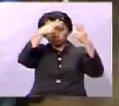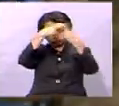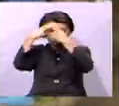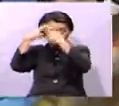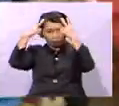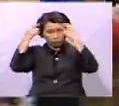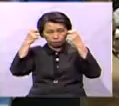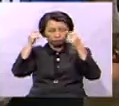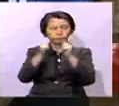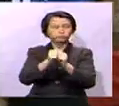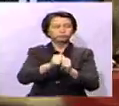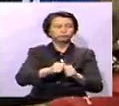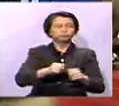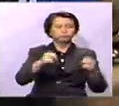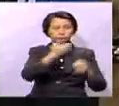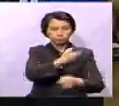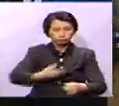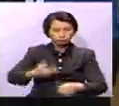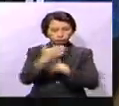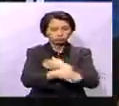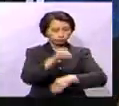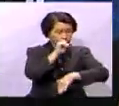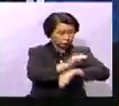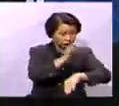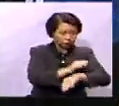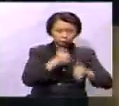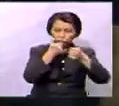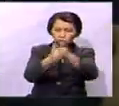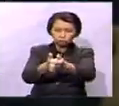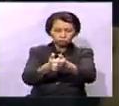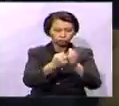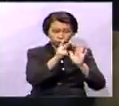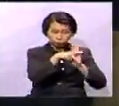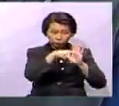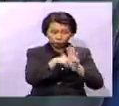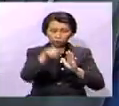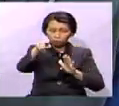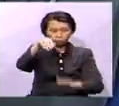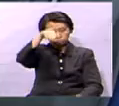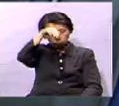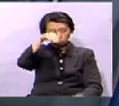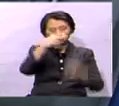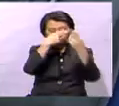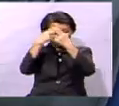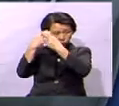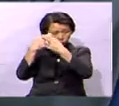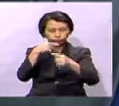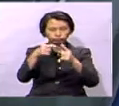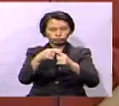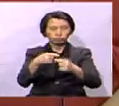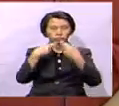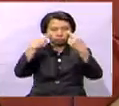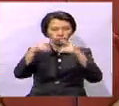Saudi. Jemaah haji atau umrah negara ini dinasihatkan mematuhi larangan Kerajaan Arab Saudi itu apabila kenyataan